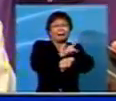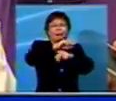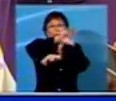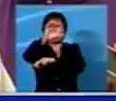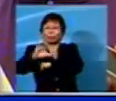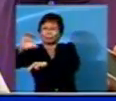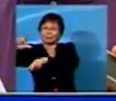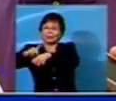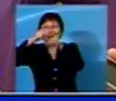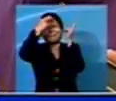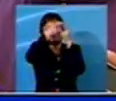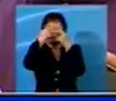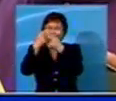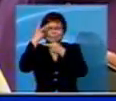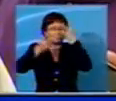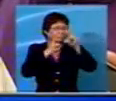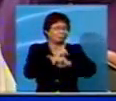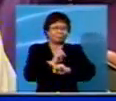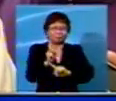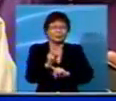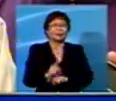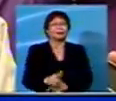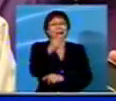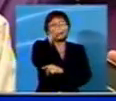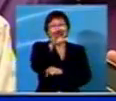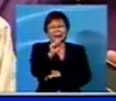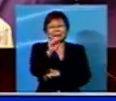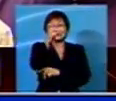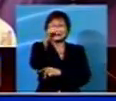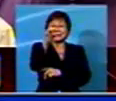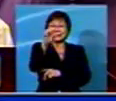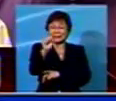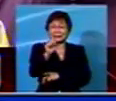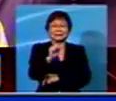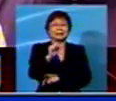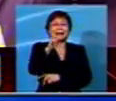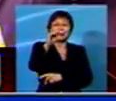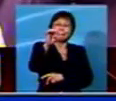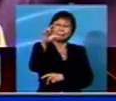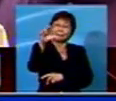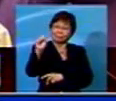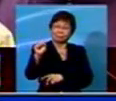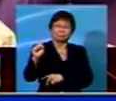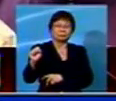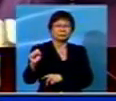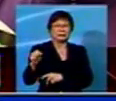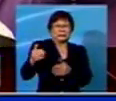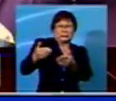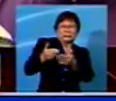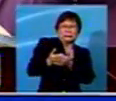sana dan setakat memang keskovi di midle dia Hampir